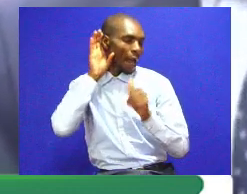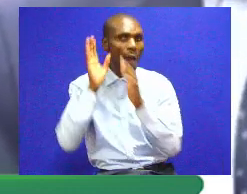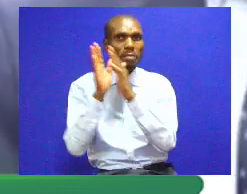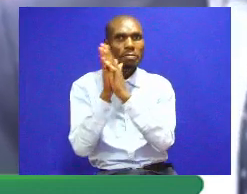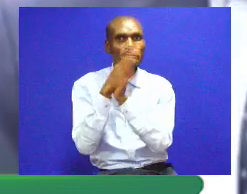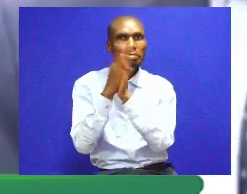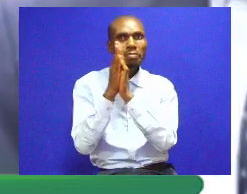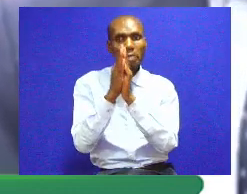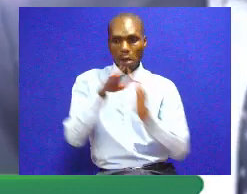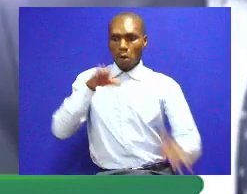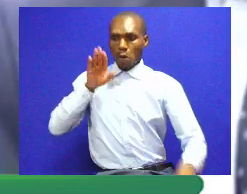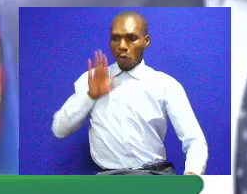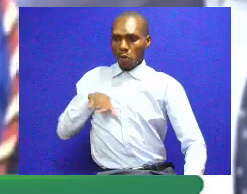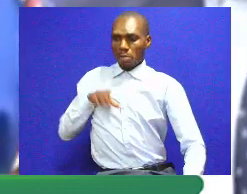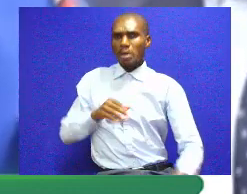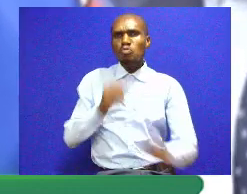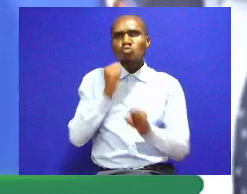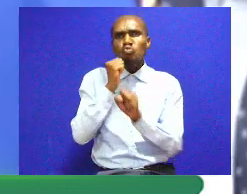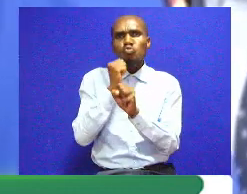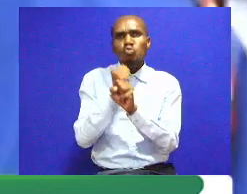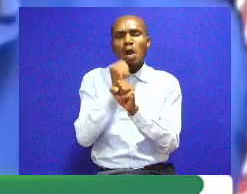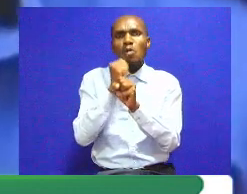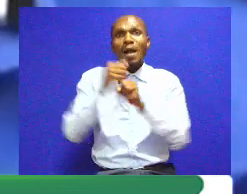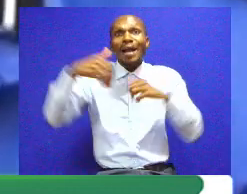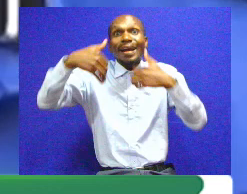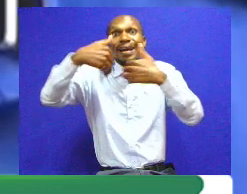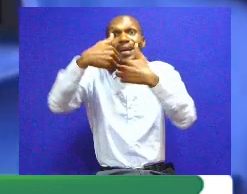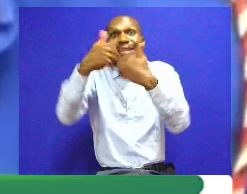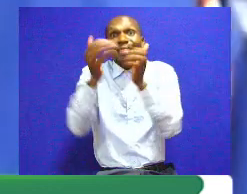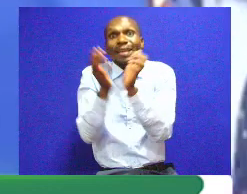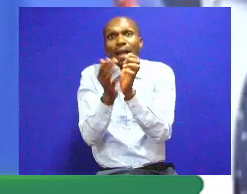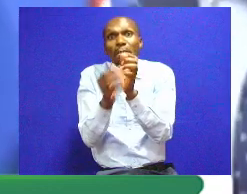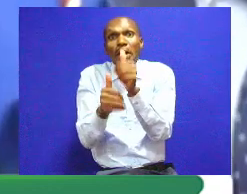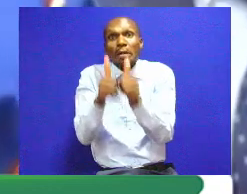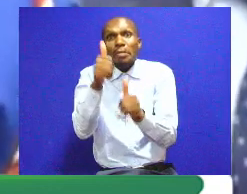mama wanafanya wakambuni inaitwa brown.